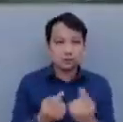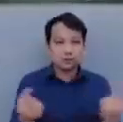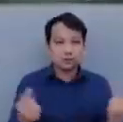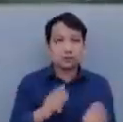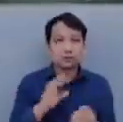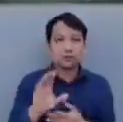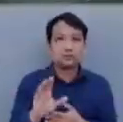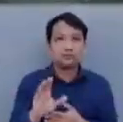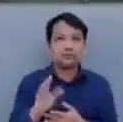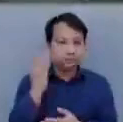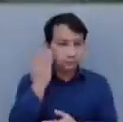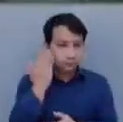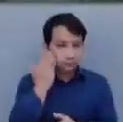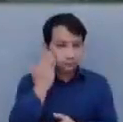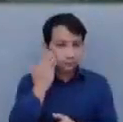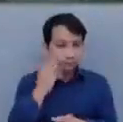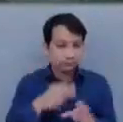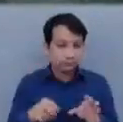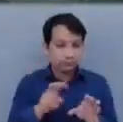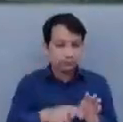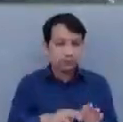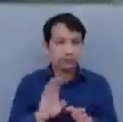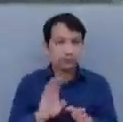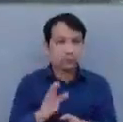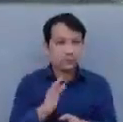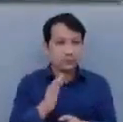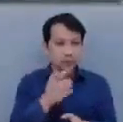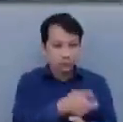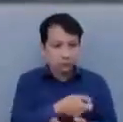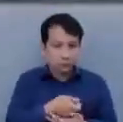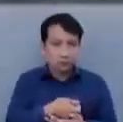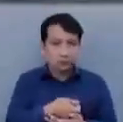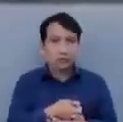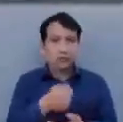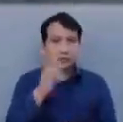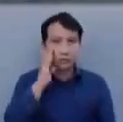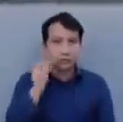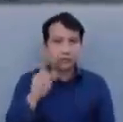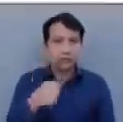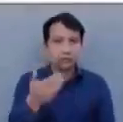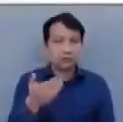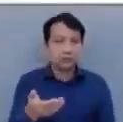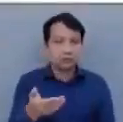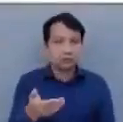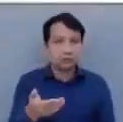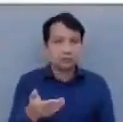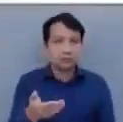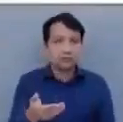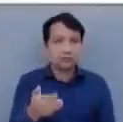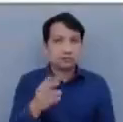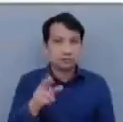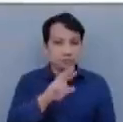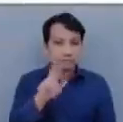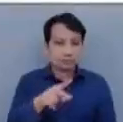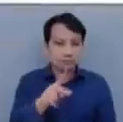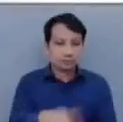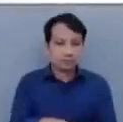nagpapanggap na pasahero upang mang-hold up. Bernard Haudian para sa Morning Show ng Bayan, Rise and Shine, Pilipinas.